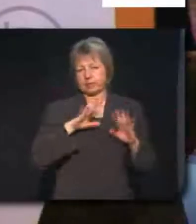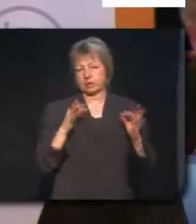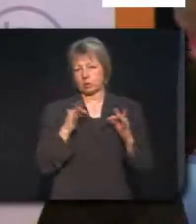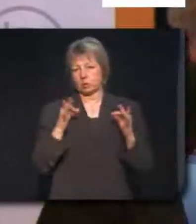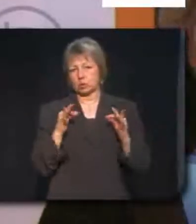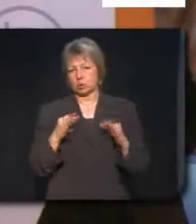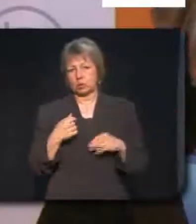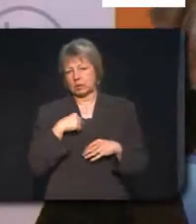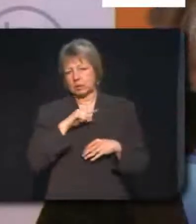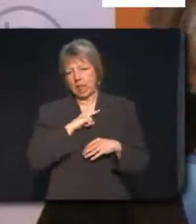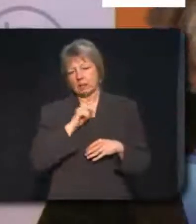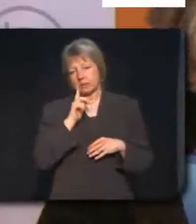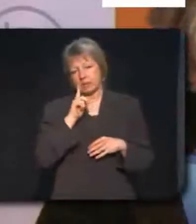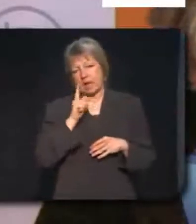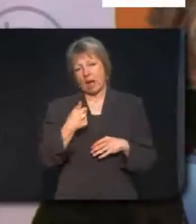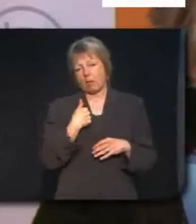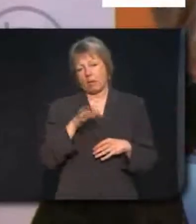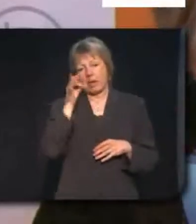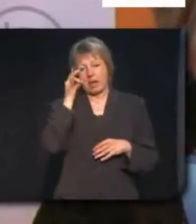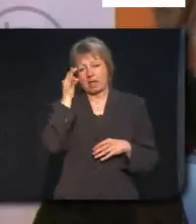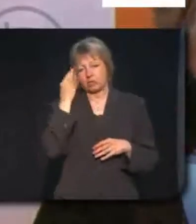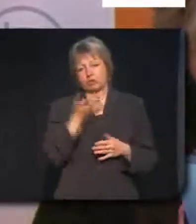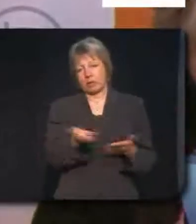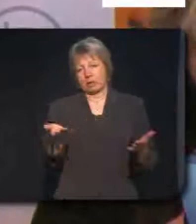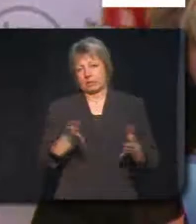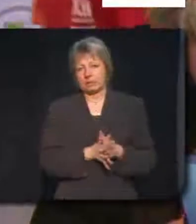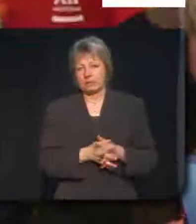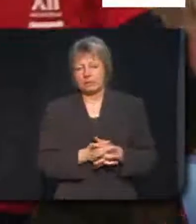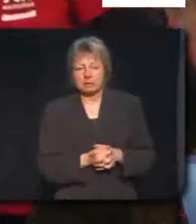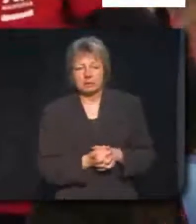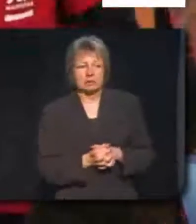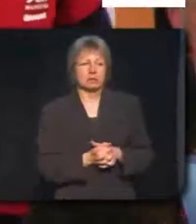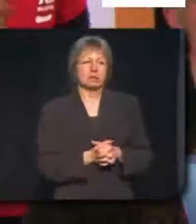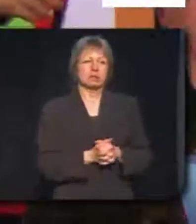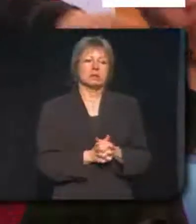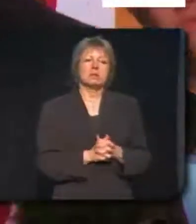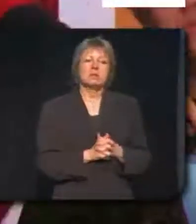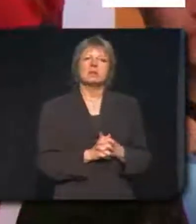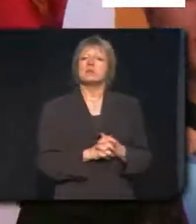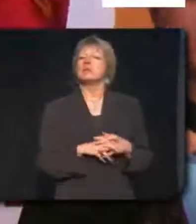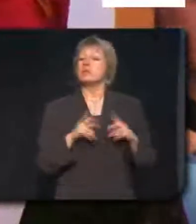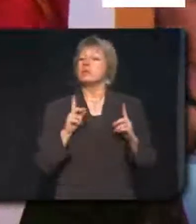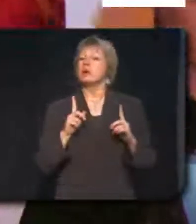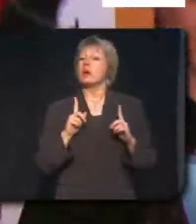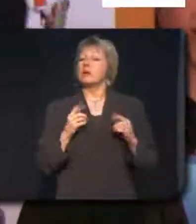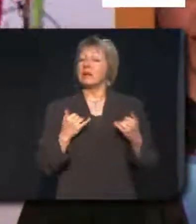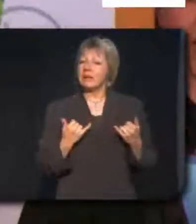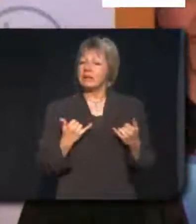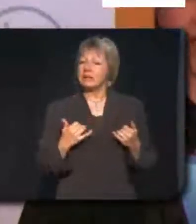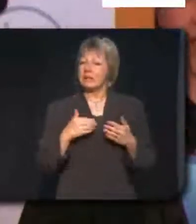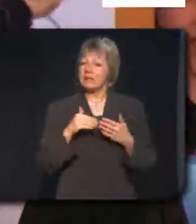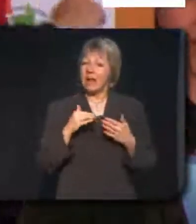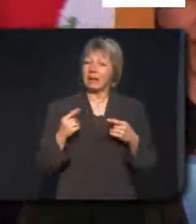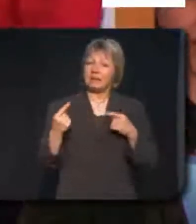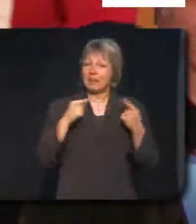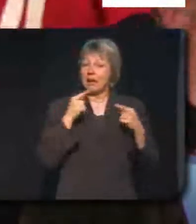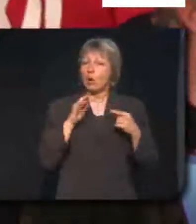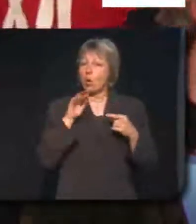mir macht das gerade auch nichts kann gesteigerten Spaß wir können aber jetzt noch bitte ein bisschen weiter über